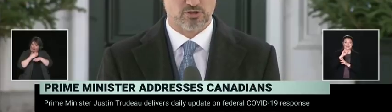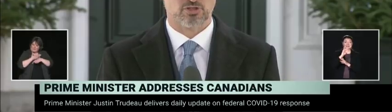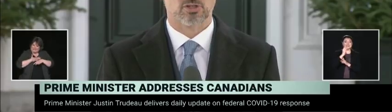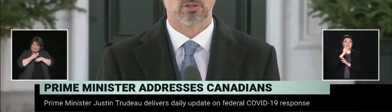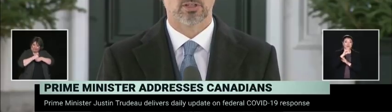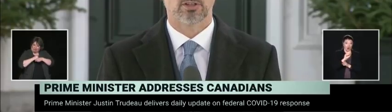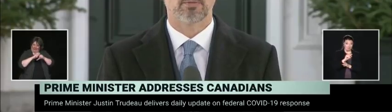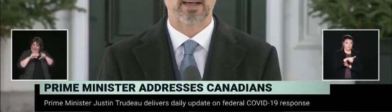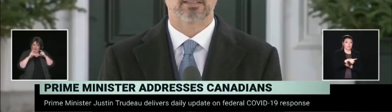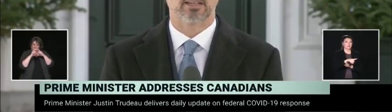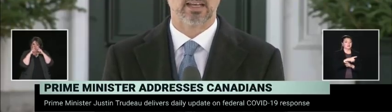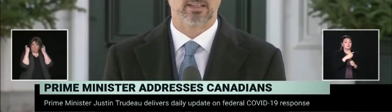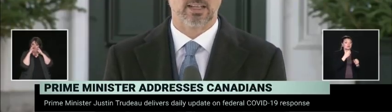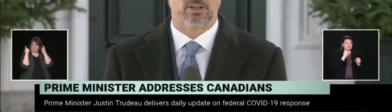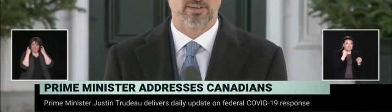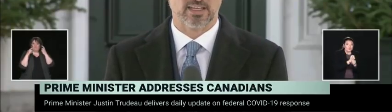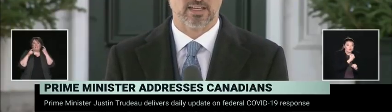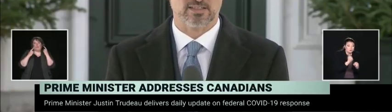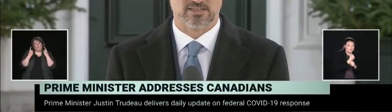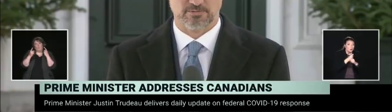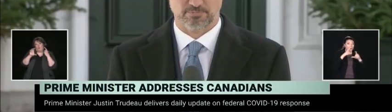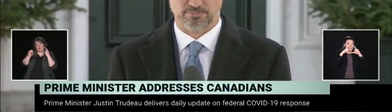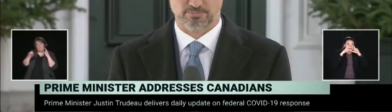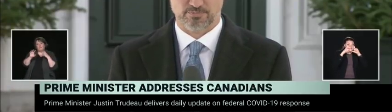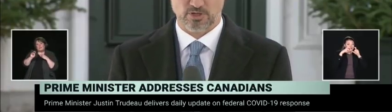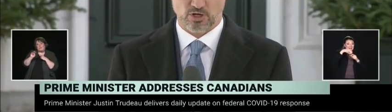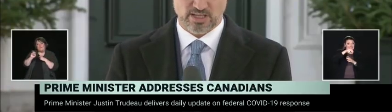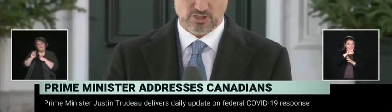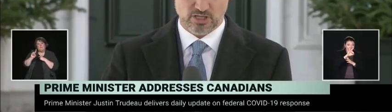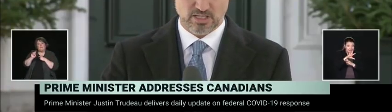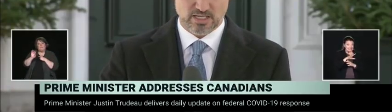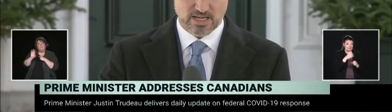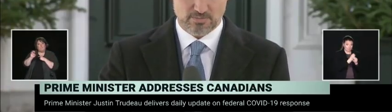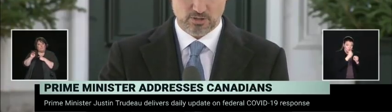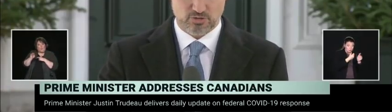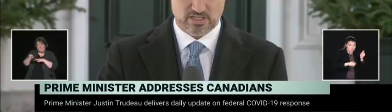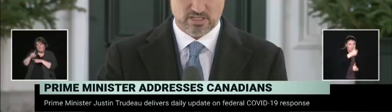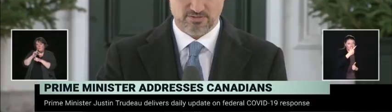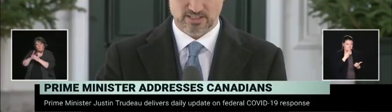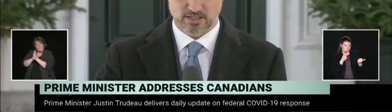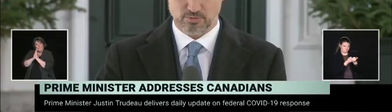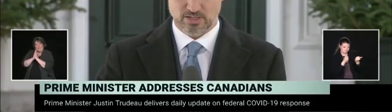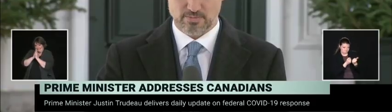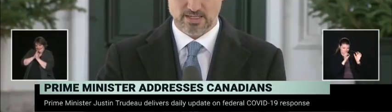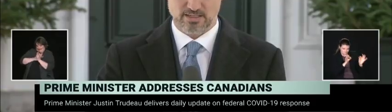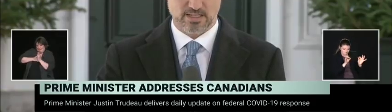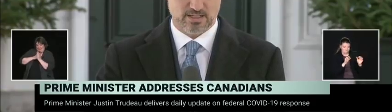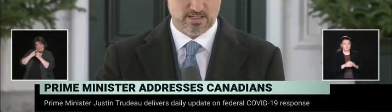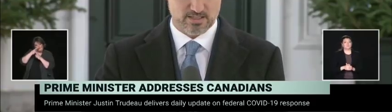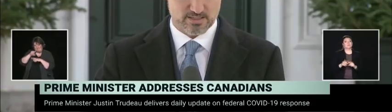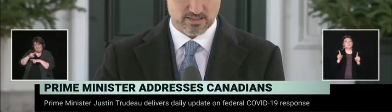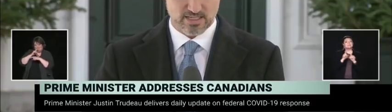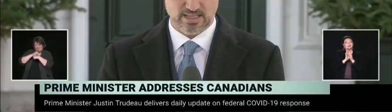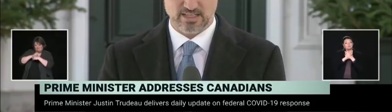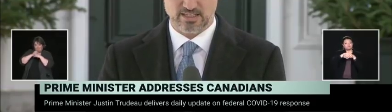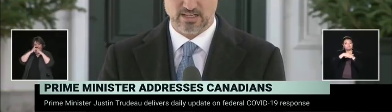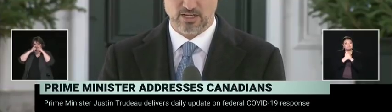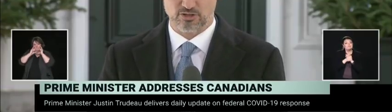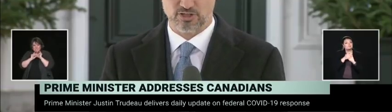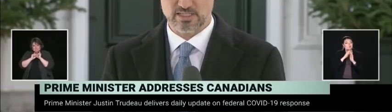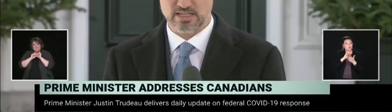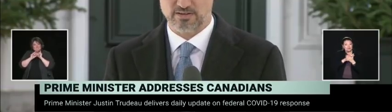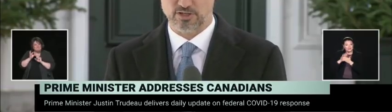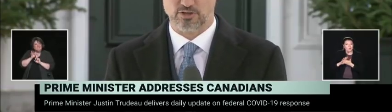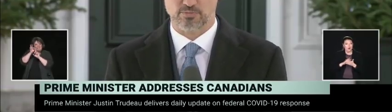de production de masques N95. On achète également du désinfectant pour les mains et Santé Canada